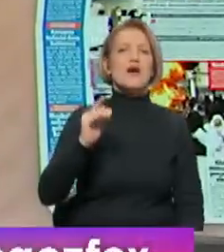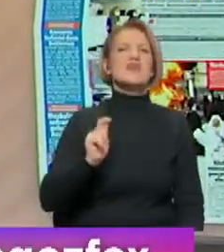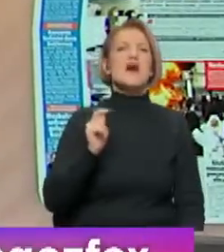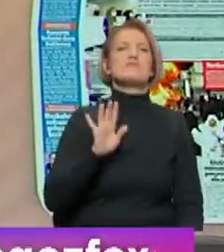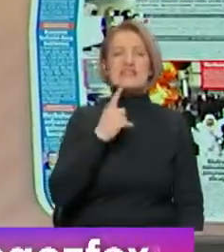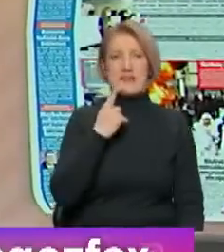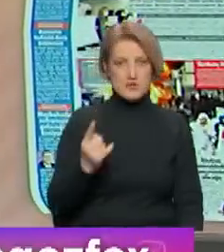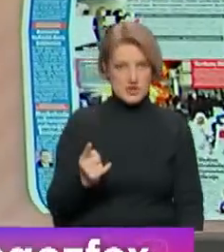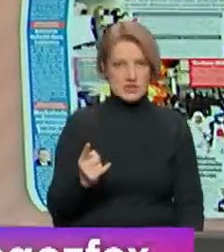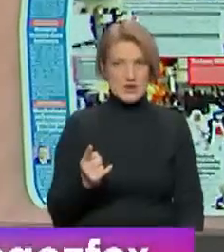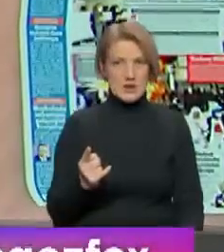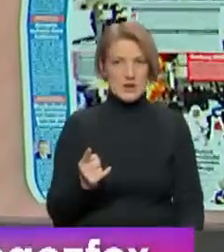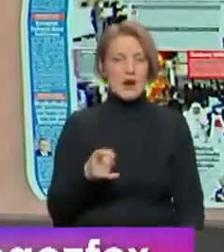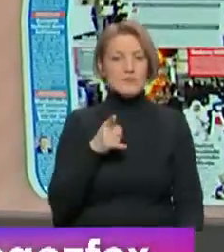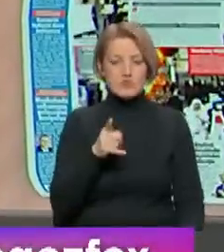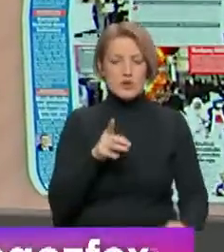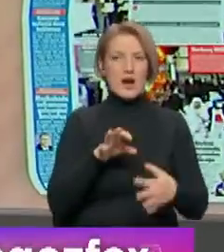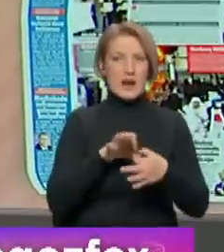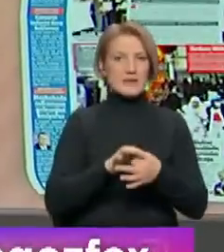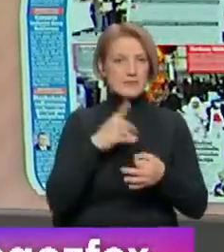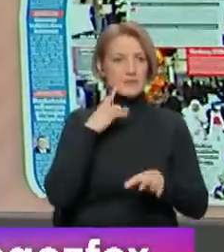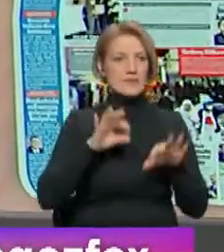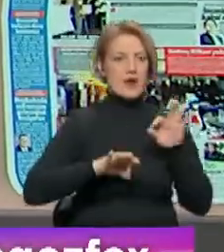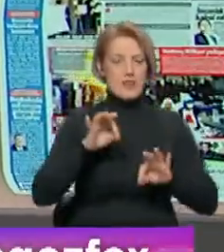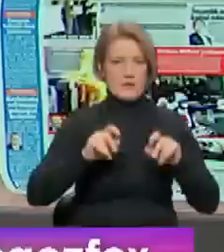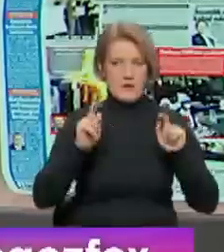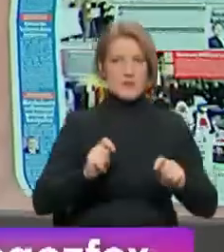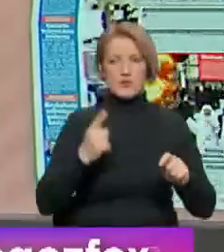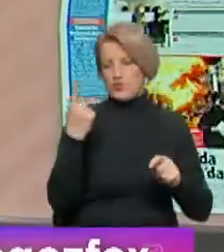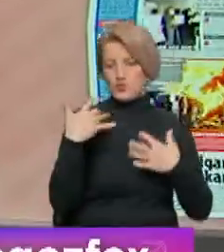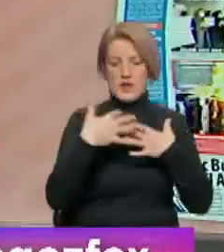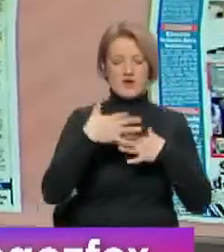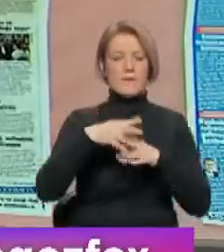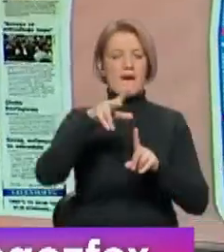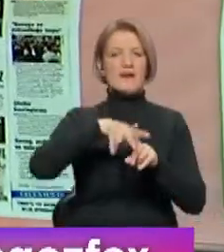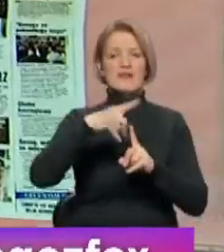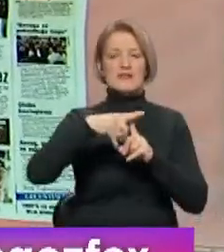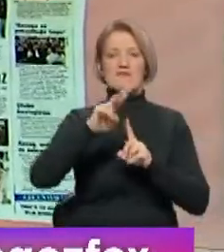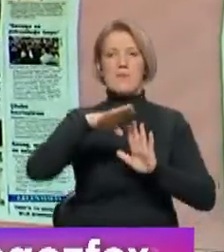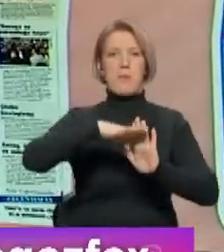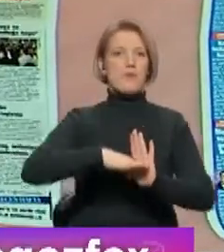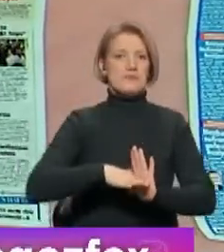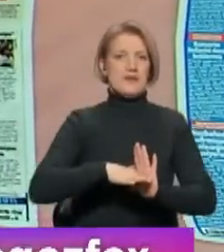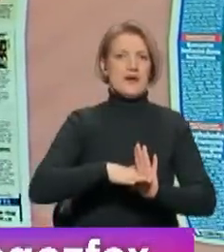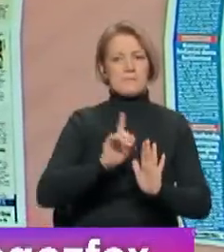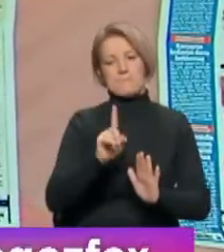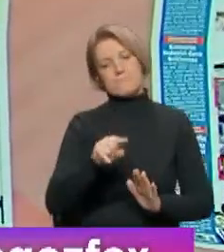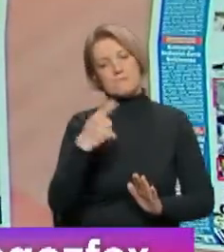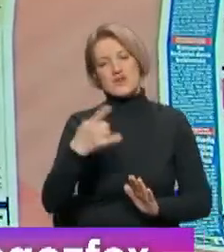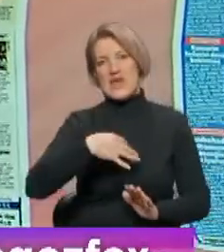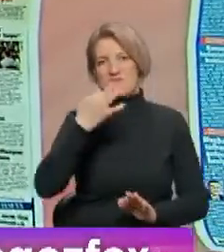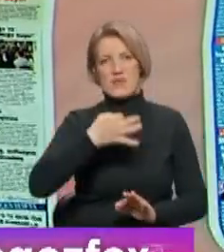demiş Bununla ilgili değerlendirmeyi yaptı dün akşam Katıldığı televizyon programındaysa başka